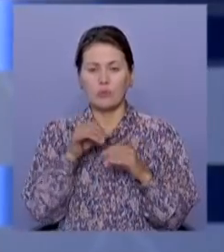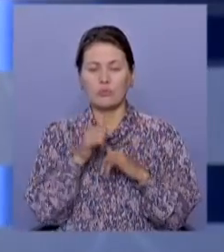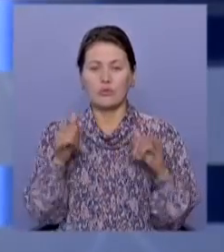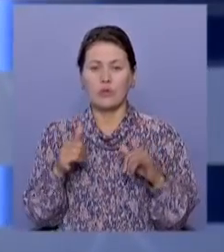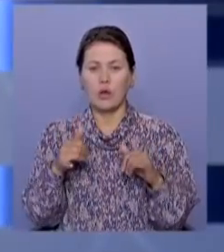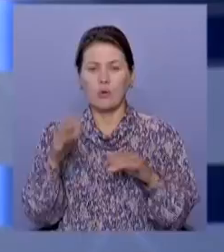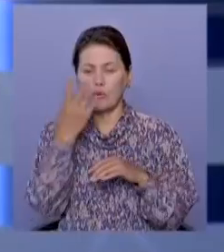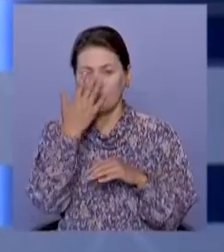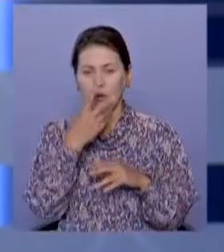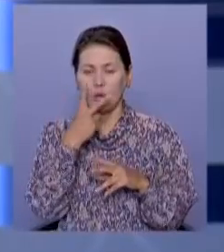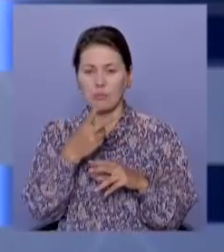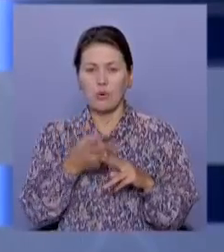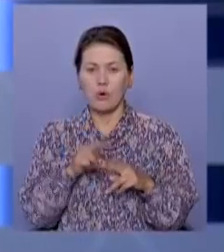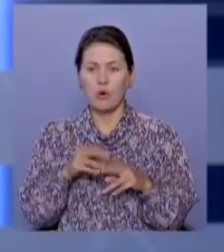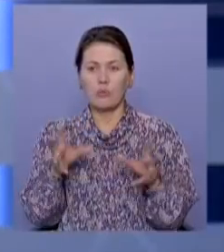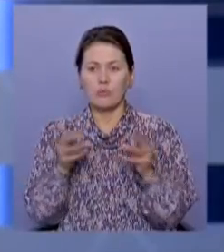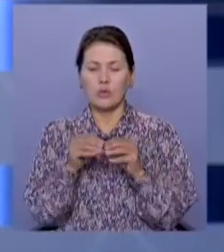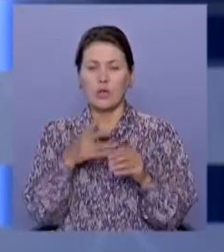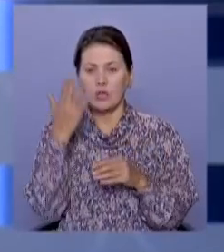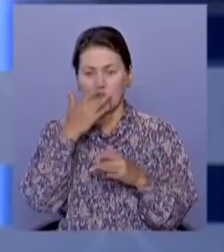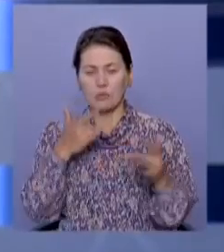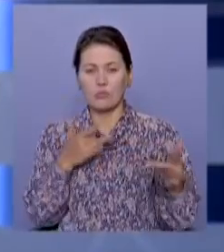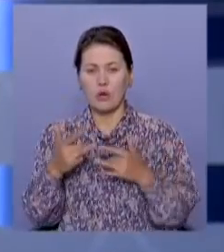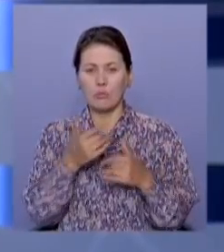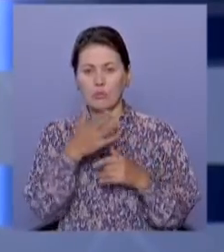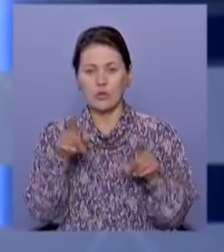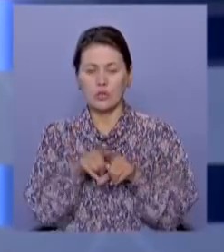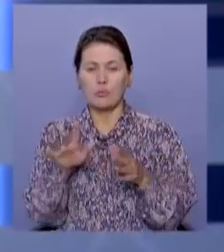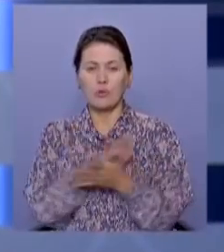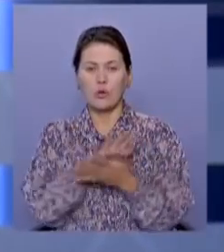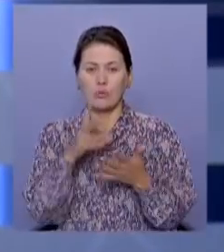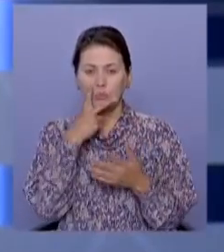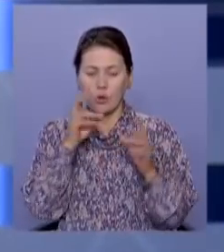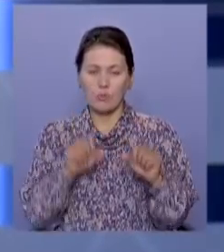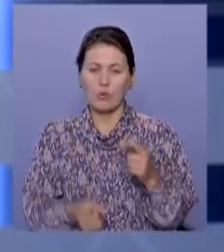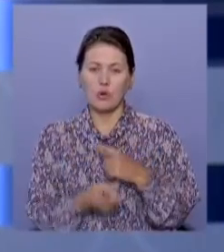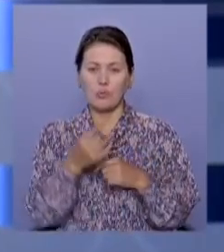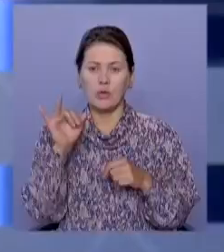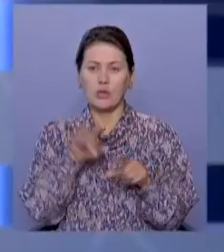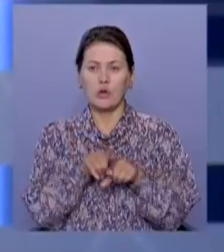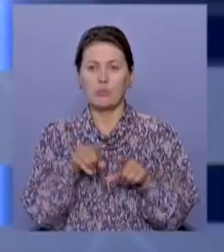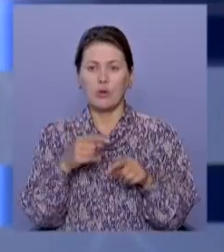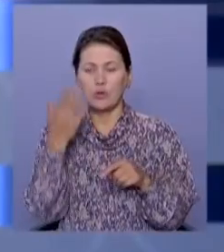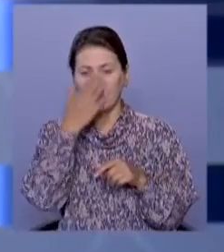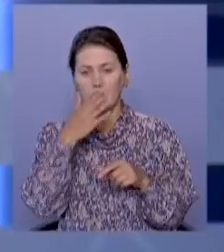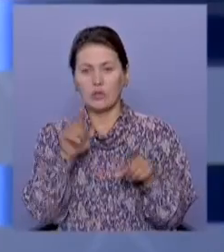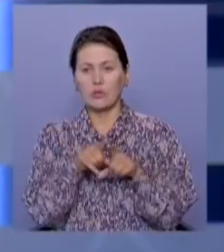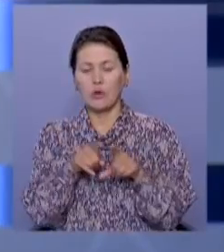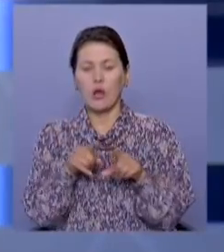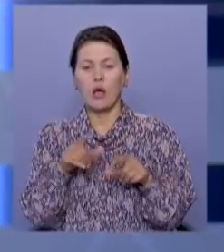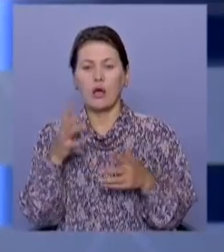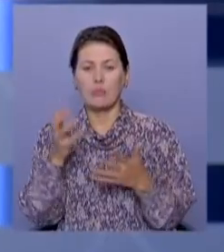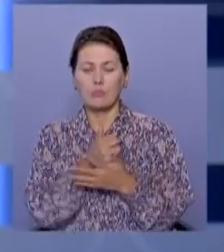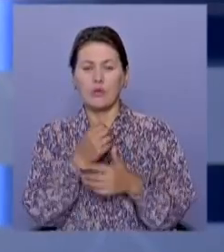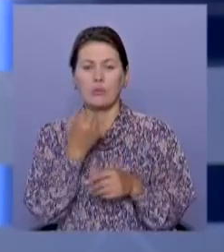көрермен тамашалаған. Өйткені қос кинотеатрда оларды тегін көруге мүмкіндік туды. Сондай-ақ бүгін кинобәйгедегі жеңімпаздардың